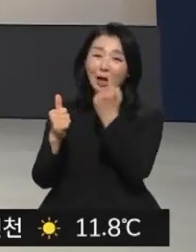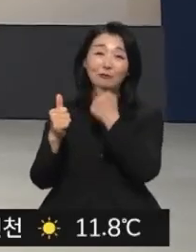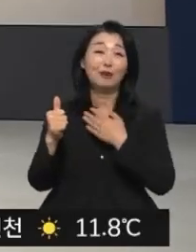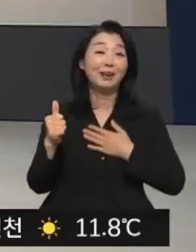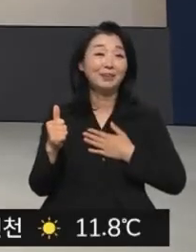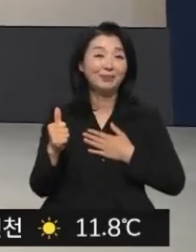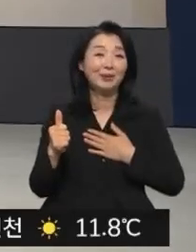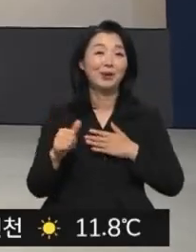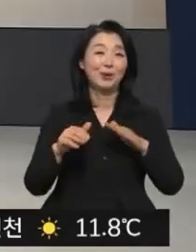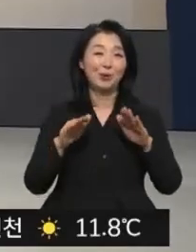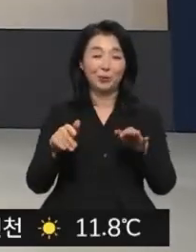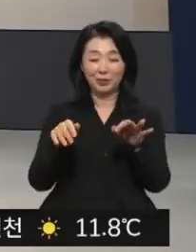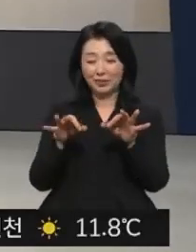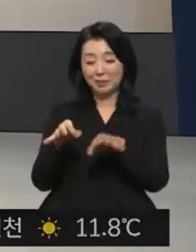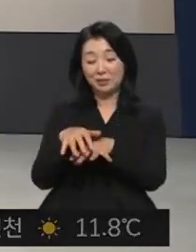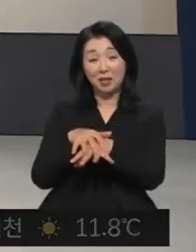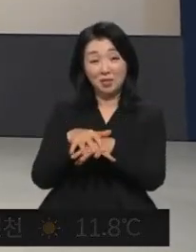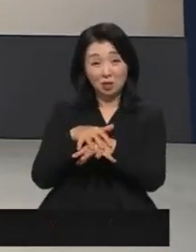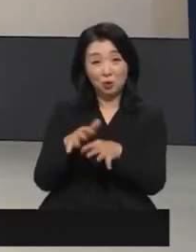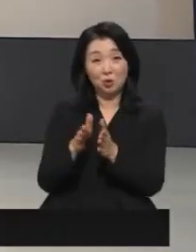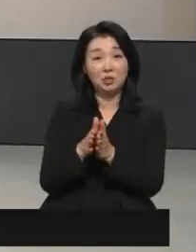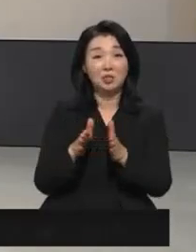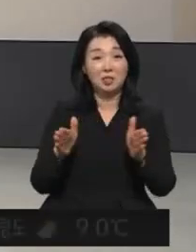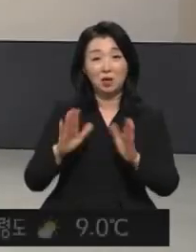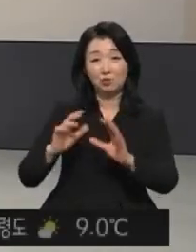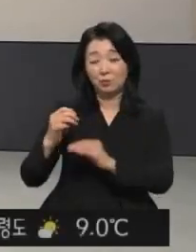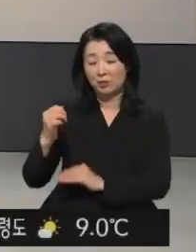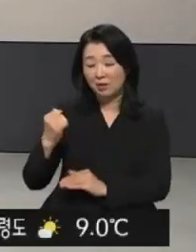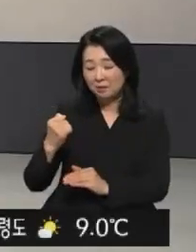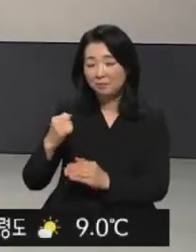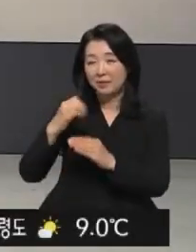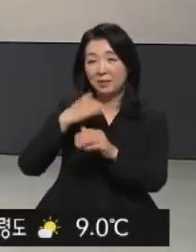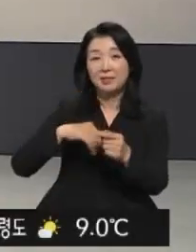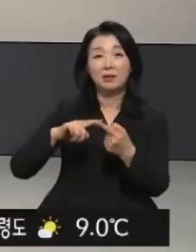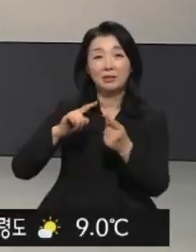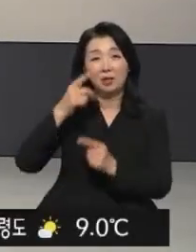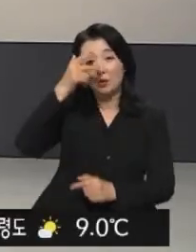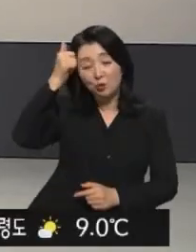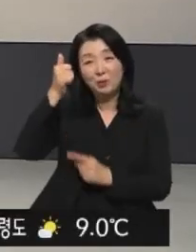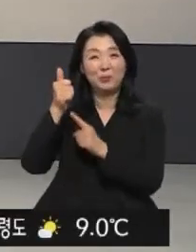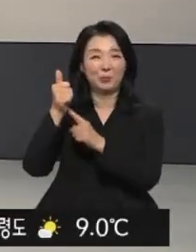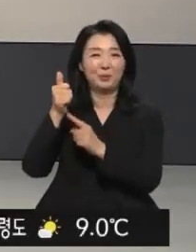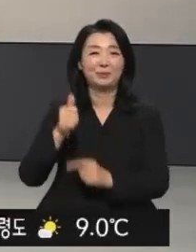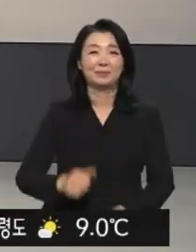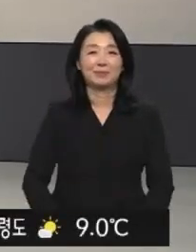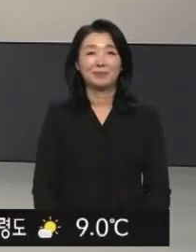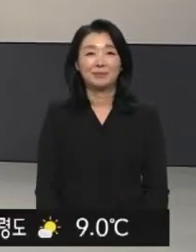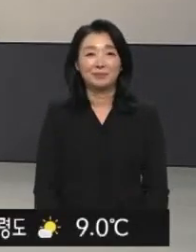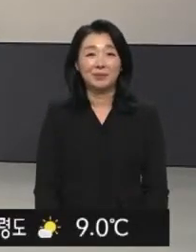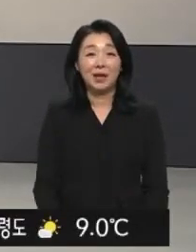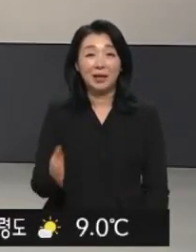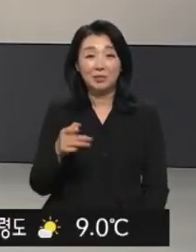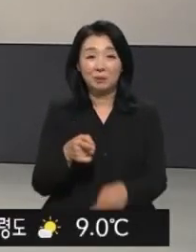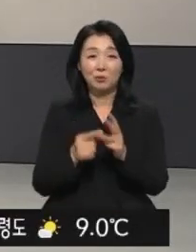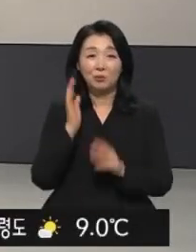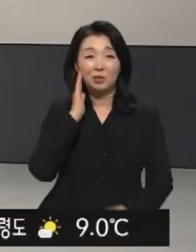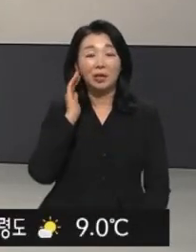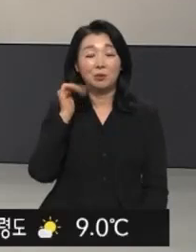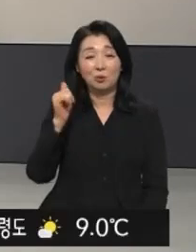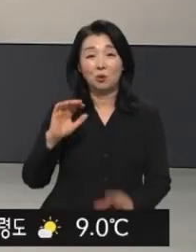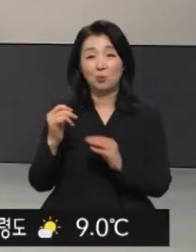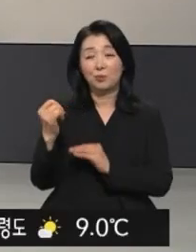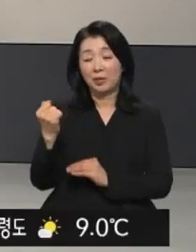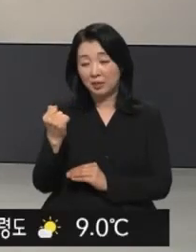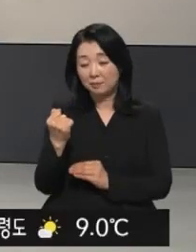알았습니다. 오늘 김기현 체제 출범 뒤 국민의힘 상황을 발제로 준비한 조멘토이기 때문인데요. 그런데 윤석열 대통령과